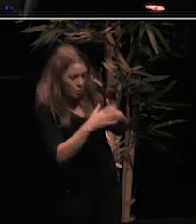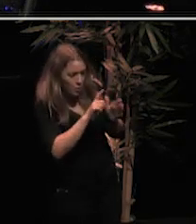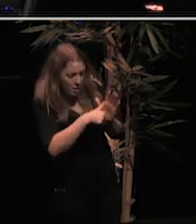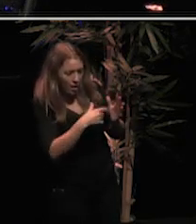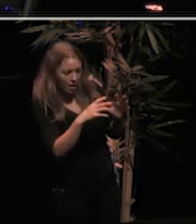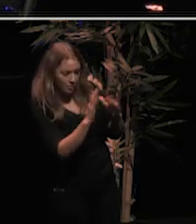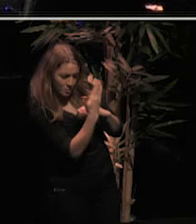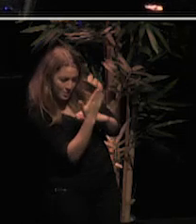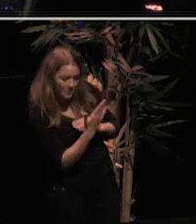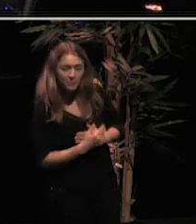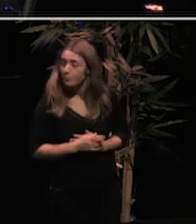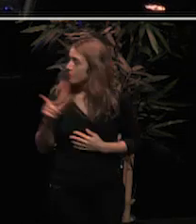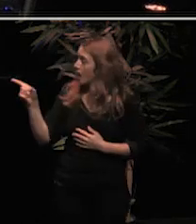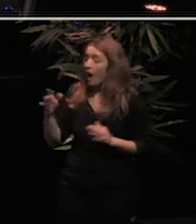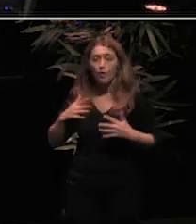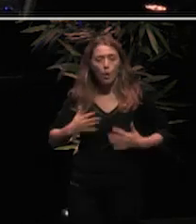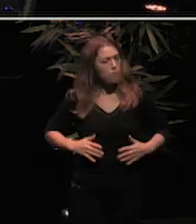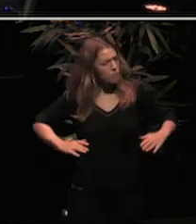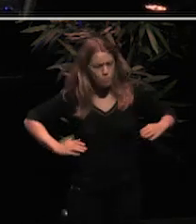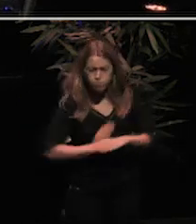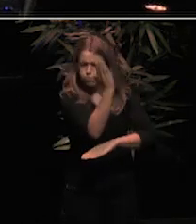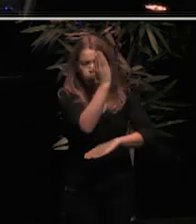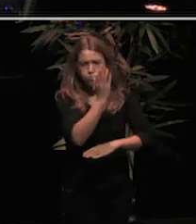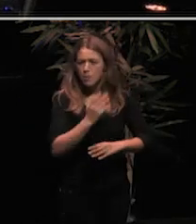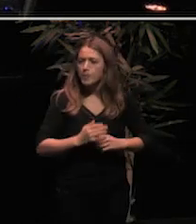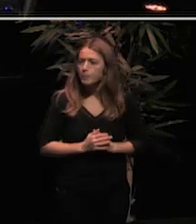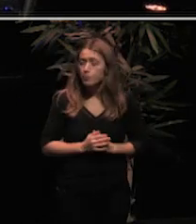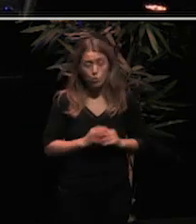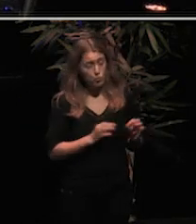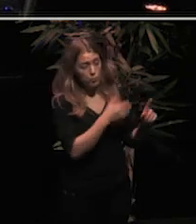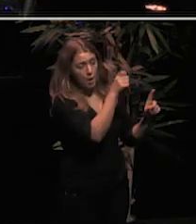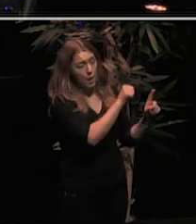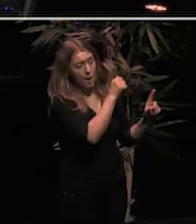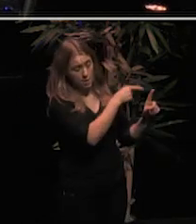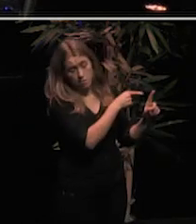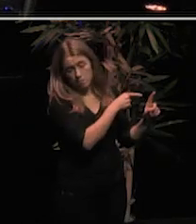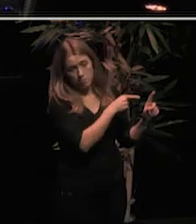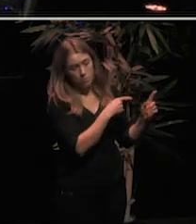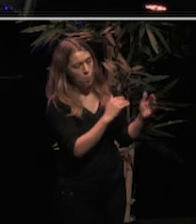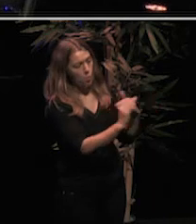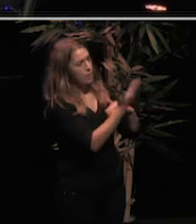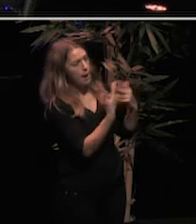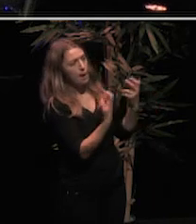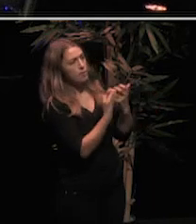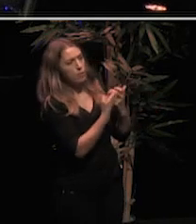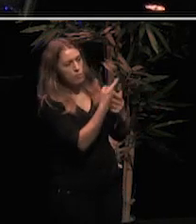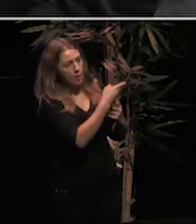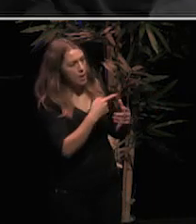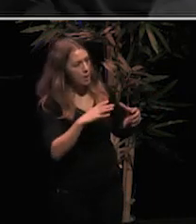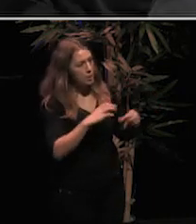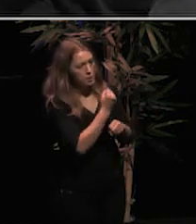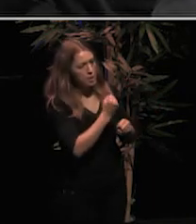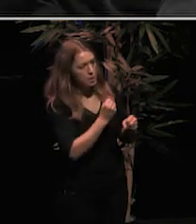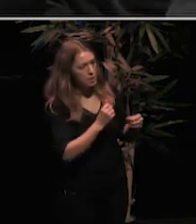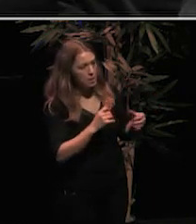fait. On va parler de dépassement de soi et je pense que Armel incarne parfaitement avec sa victoire à la Route du